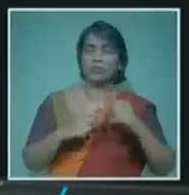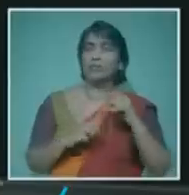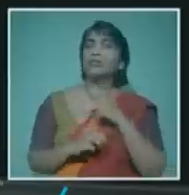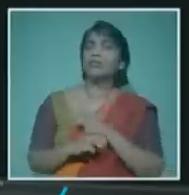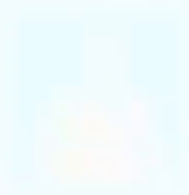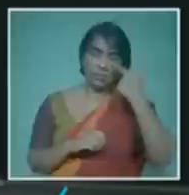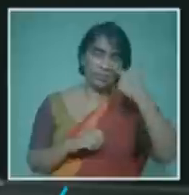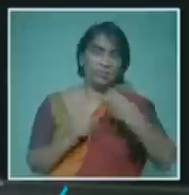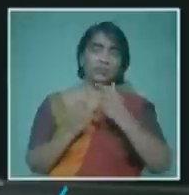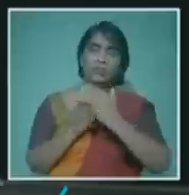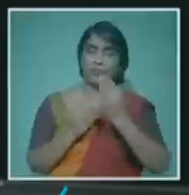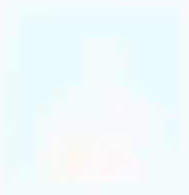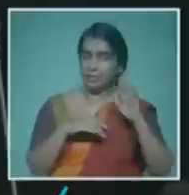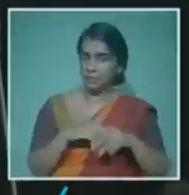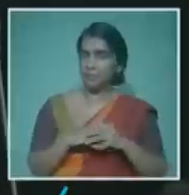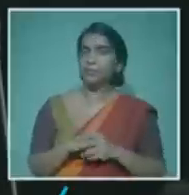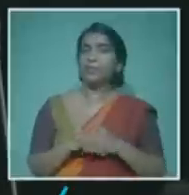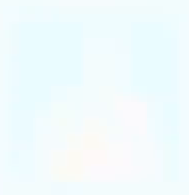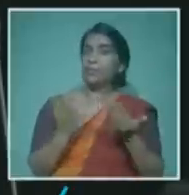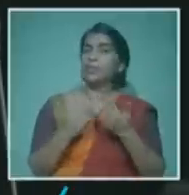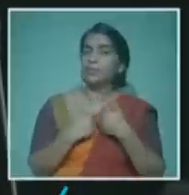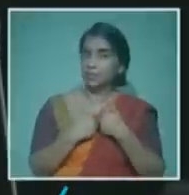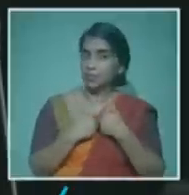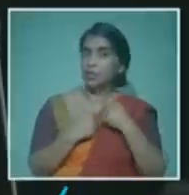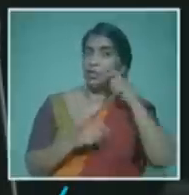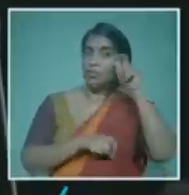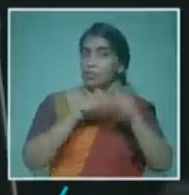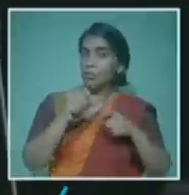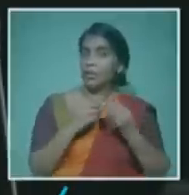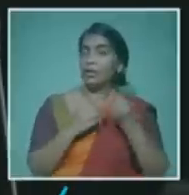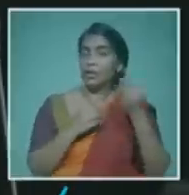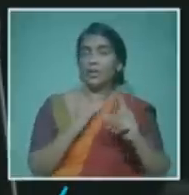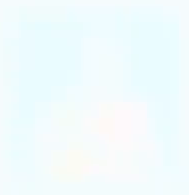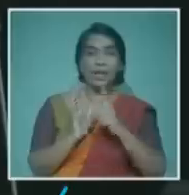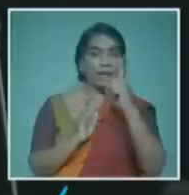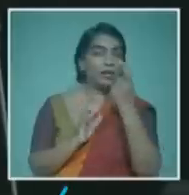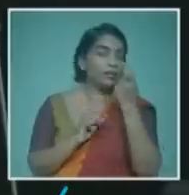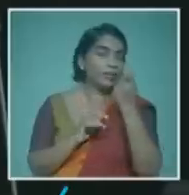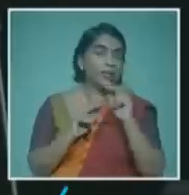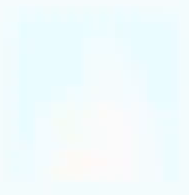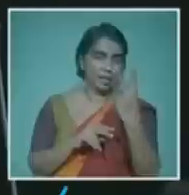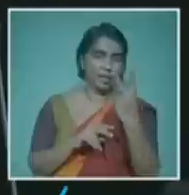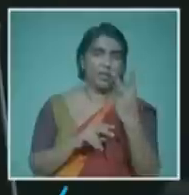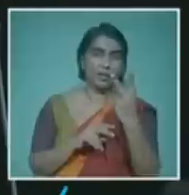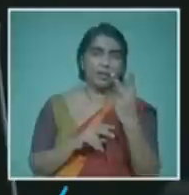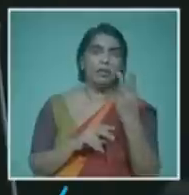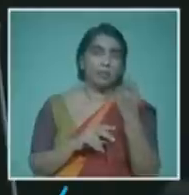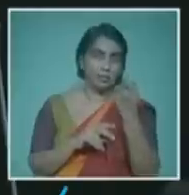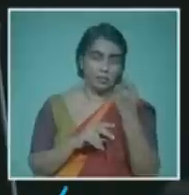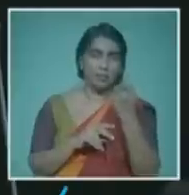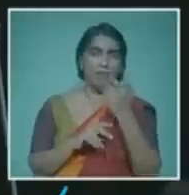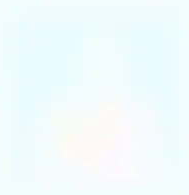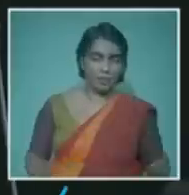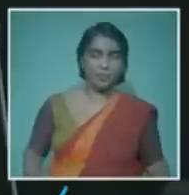අයට ඉන්ධන කෝටාවක් වැඩි කරලා දෙන්න කියලා ඉල්ලනවා පානීය ජලය ජනතාවට ලබා දෙන ලීටරයක් අපි ගණන් හදුවොත් 72යි අද අපිට මිල වෙන්නේ වෝටර් බෝඩ්